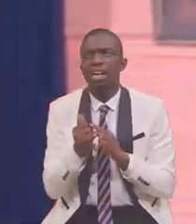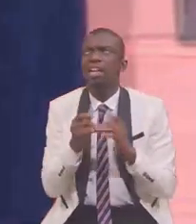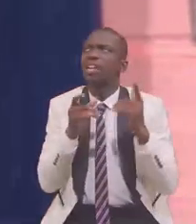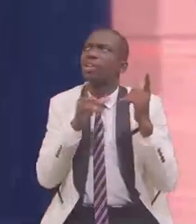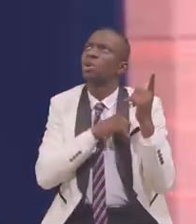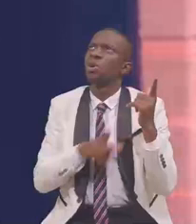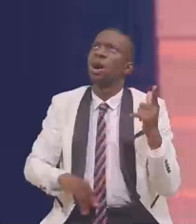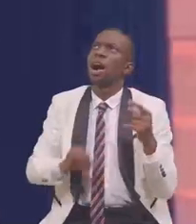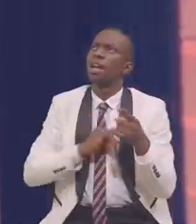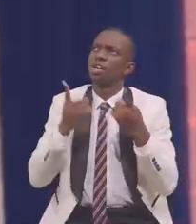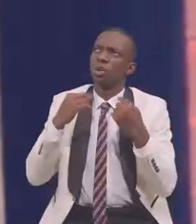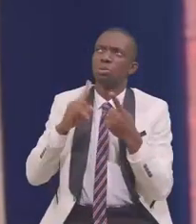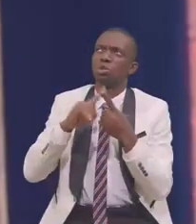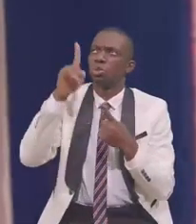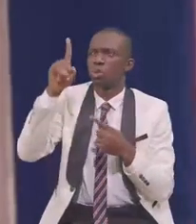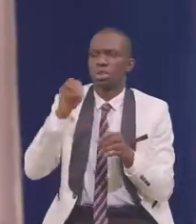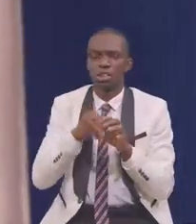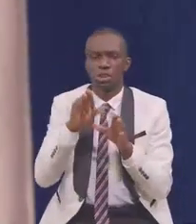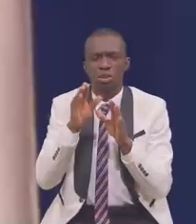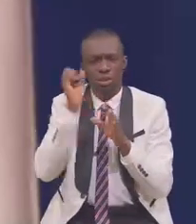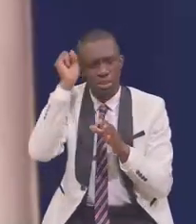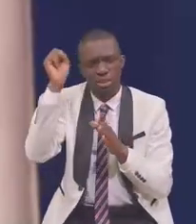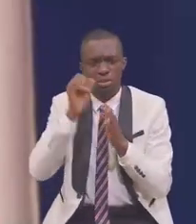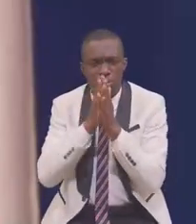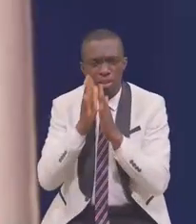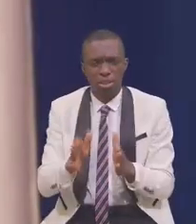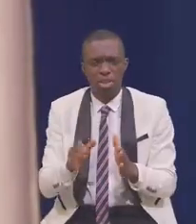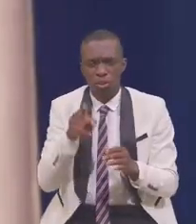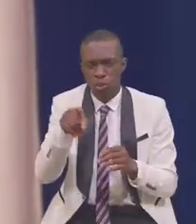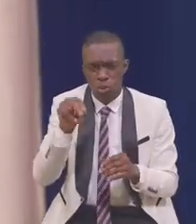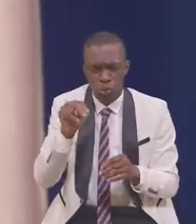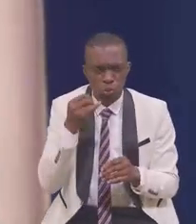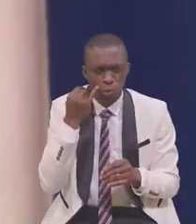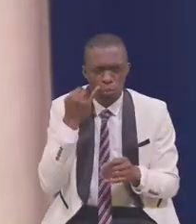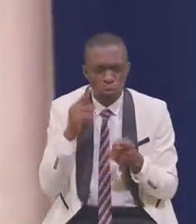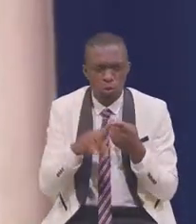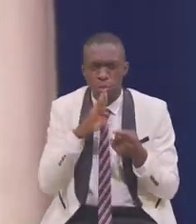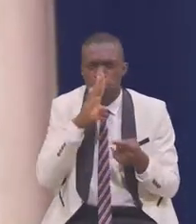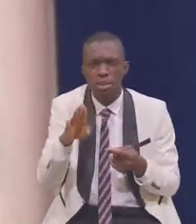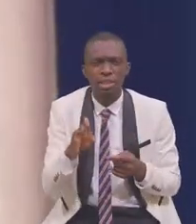être certain comme ça, comprendre que pourquoi vous êtes ici, et